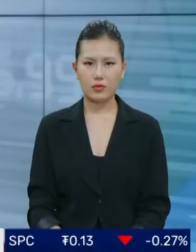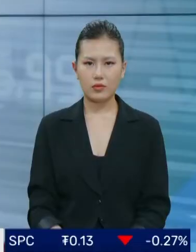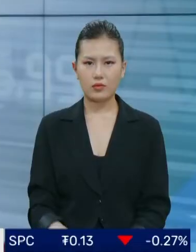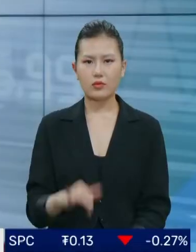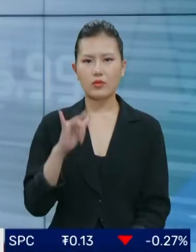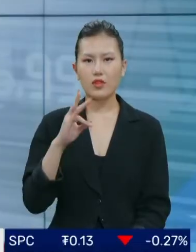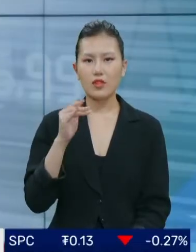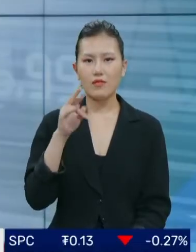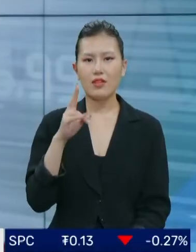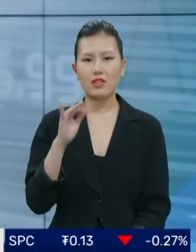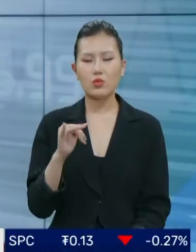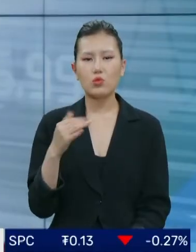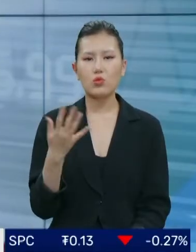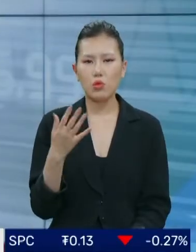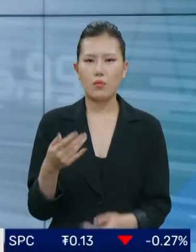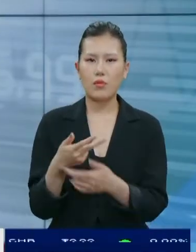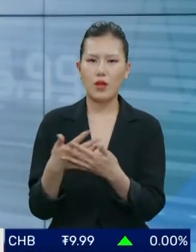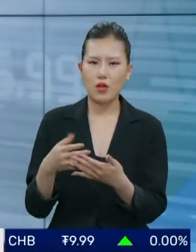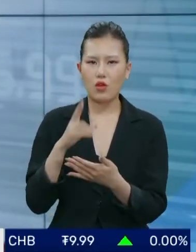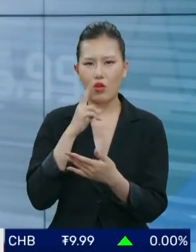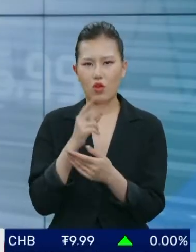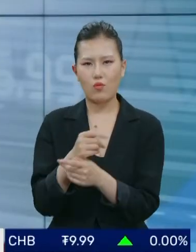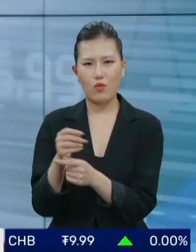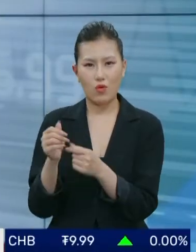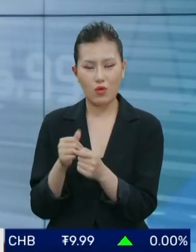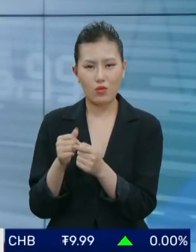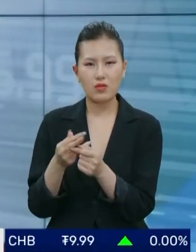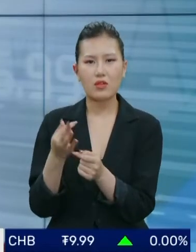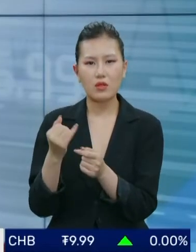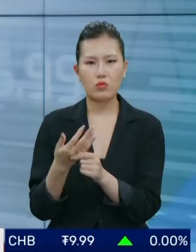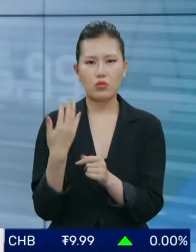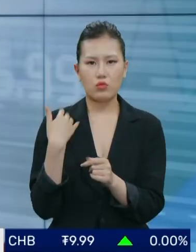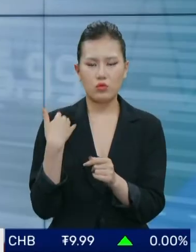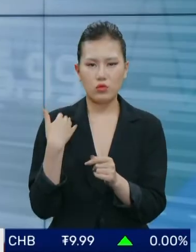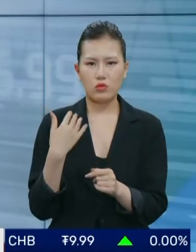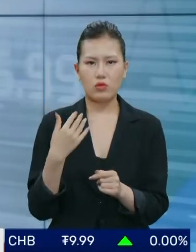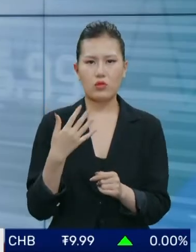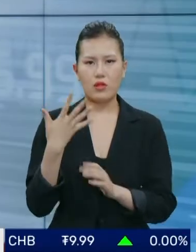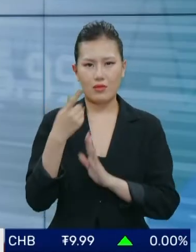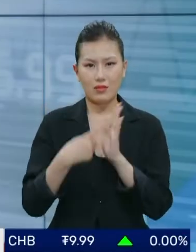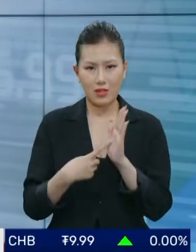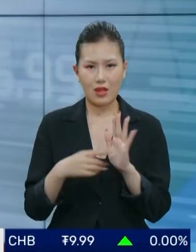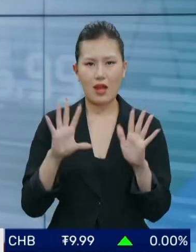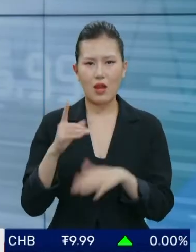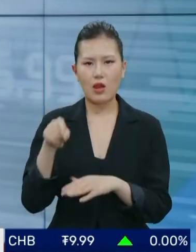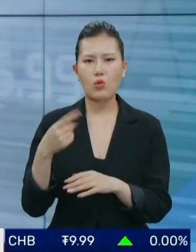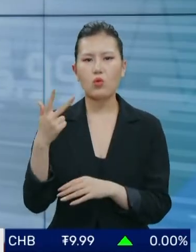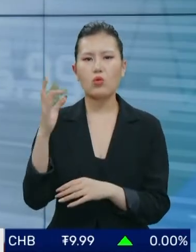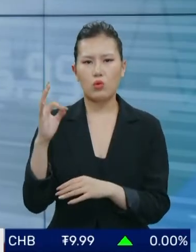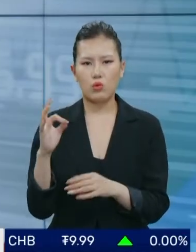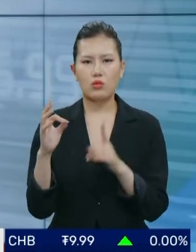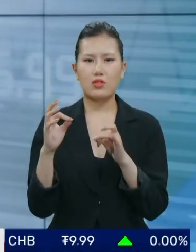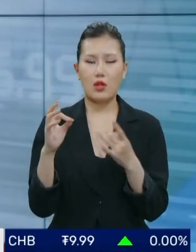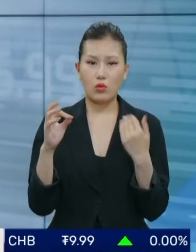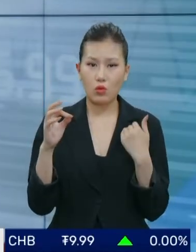Инфляц боёо хэрэглээний бараа үйлчилгээний үнийн өсөлт энэ оны 5 дугаар сард 11.3% байна. За энэ нь өнгөрсөн оны эцсээс